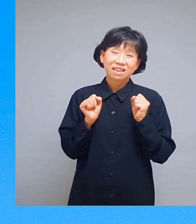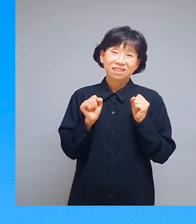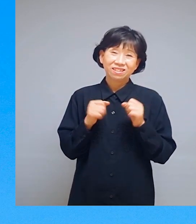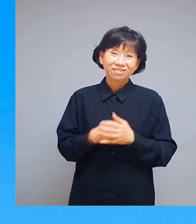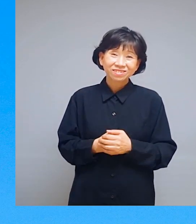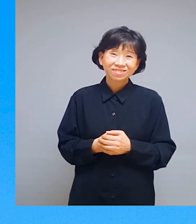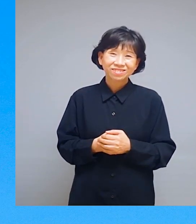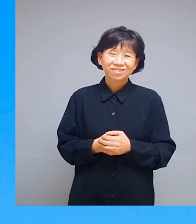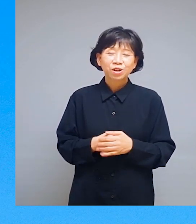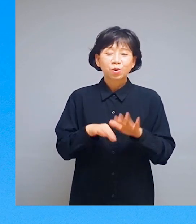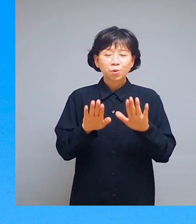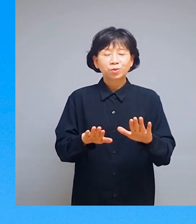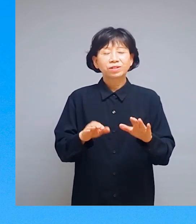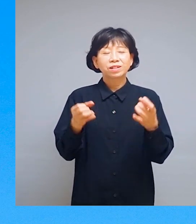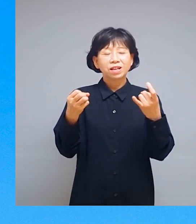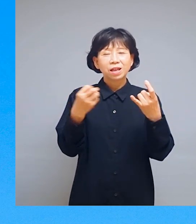말씀에